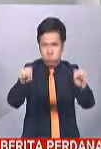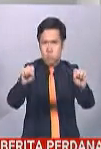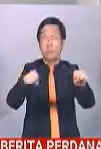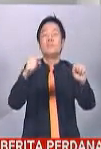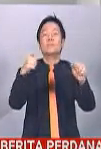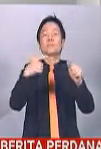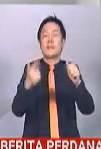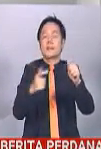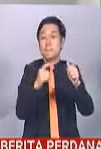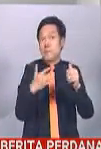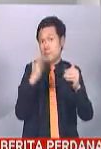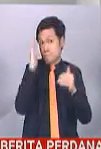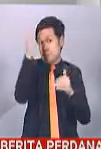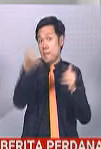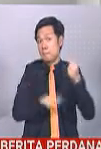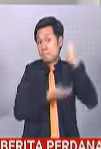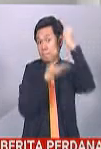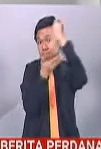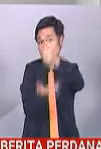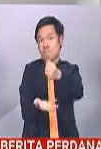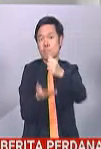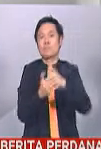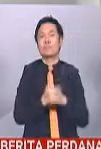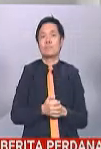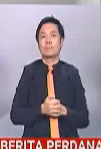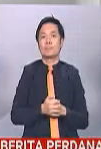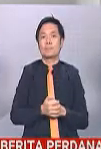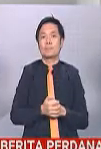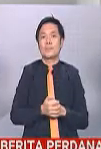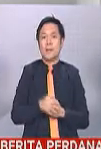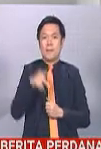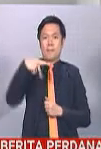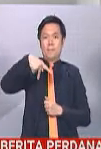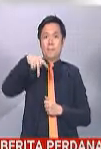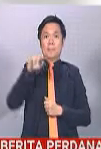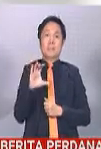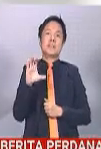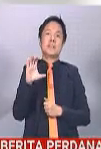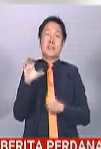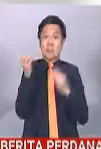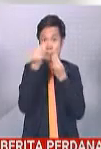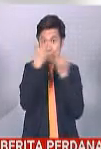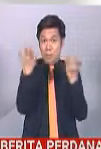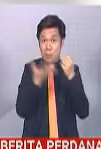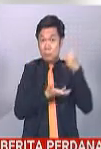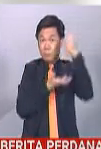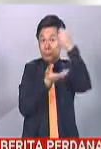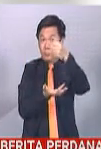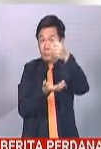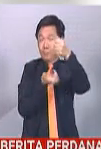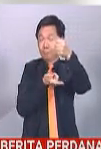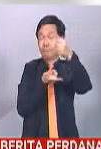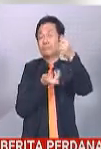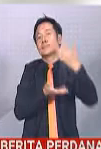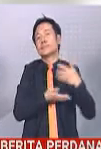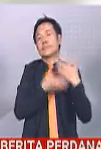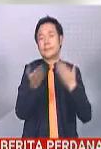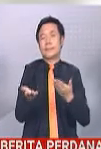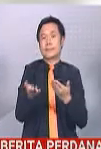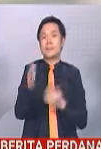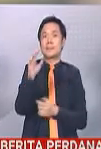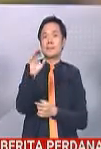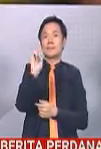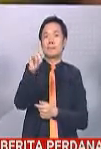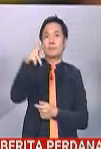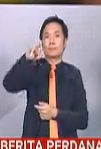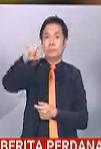dalam tempoh terdekat. Melalui satu kenyataan media, KBS berkata dana tersebut akan diserahkan melalui Sepang